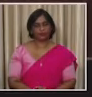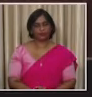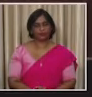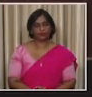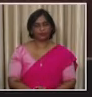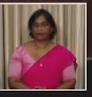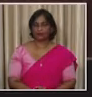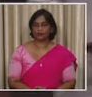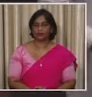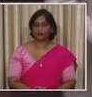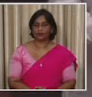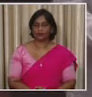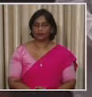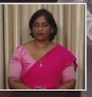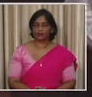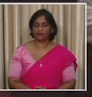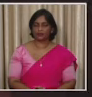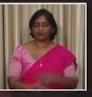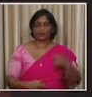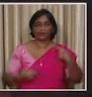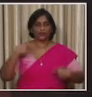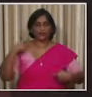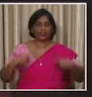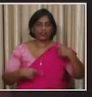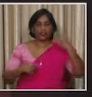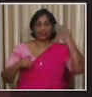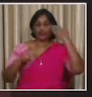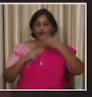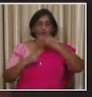විවාද නිල්වලා ලබන බහදකේ